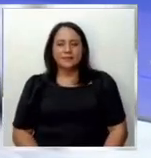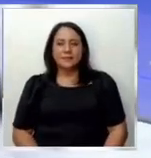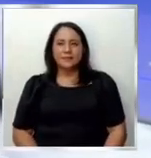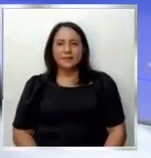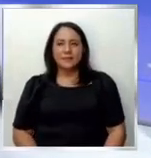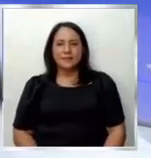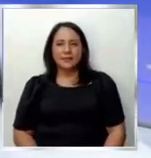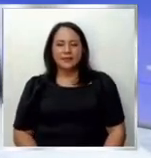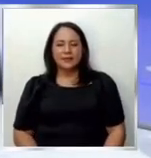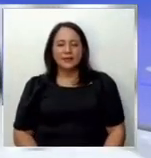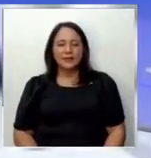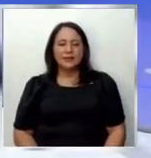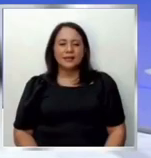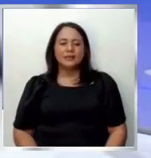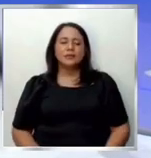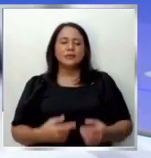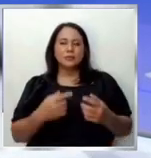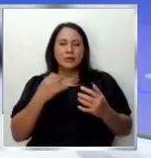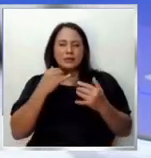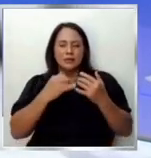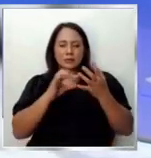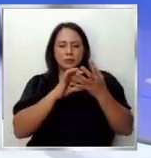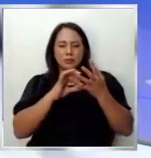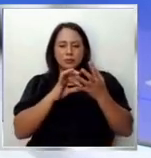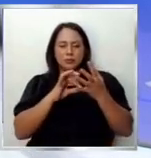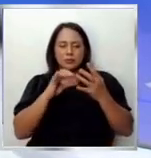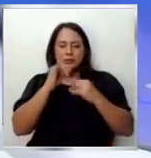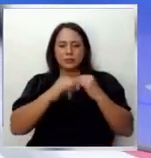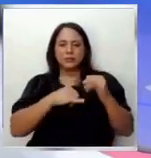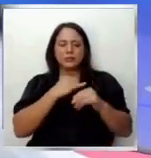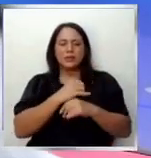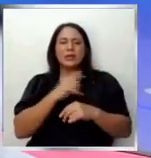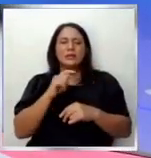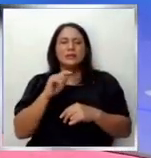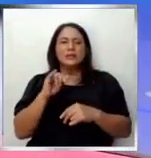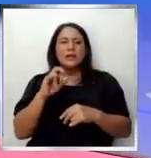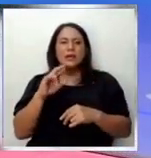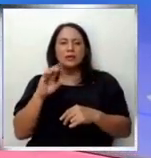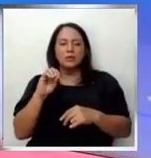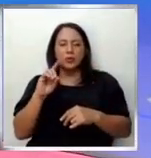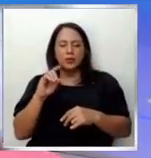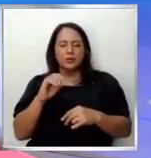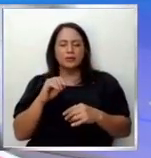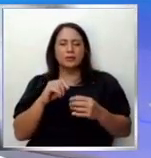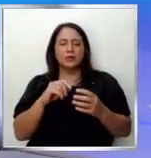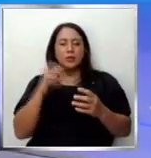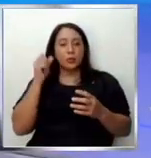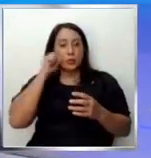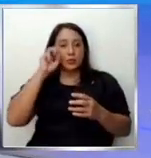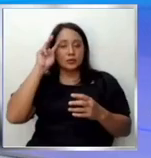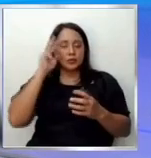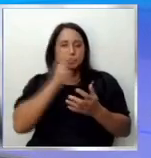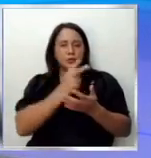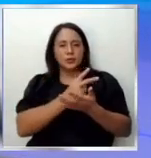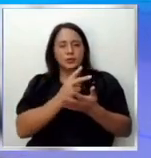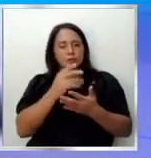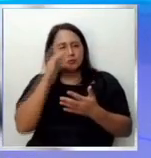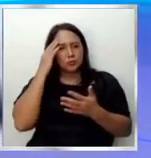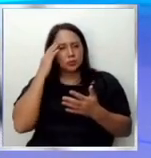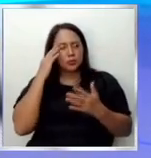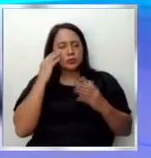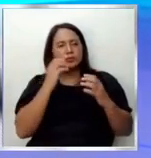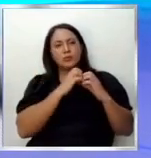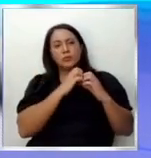Sabay sa huling linggo ng International Thyroid Awareness Week, ang apila sa GMA Kapuso Foundation na isang